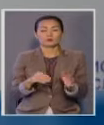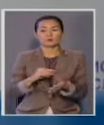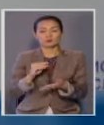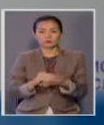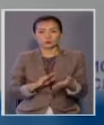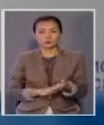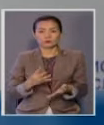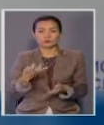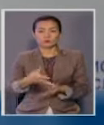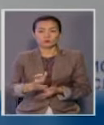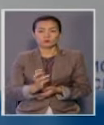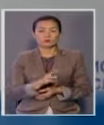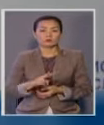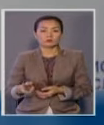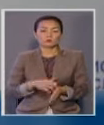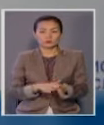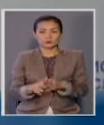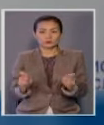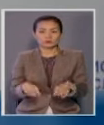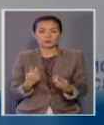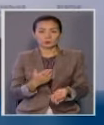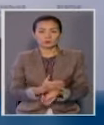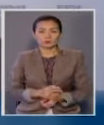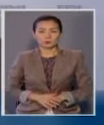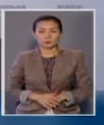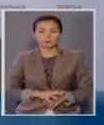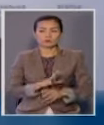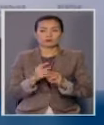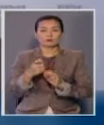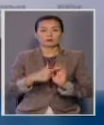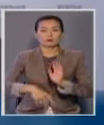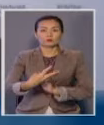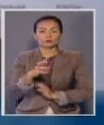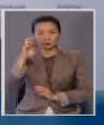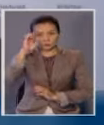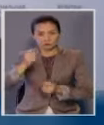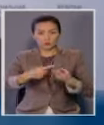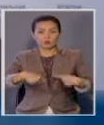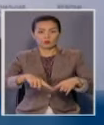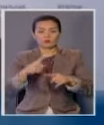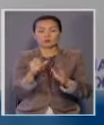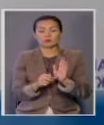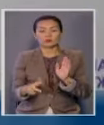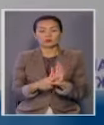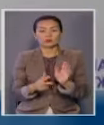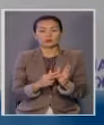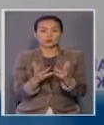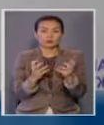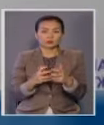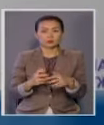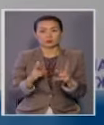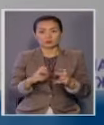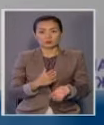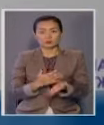талабынан 4,5 миллион теңге бұзушылықтар орын алып отыр. Жалпы 174 мемлекеттік орган ішінде 168 есепші